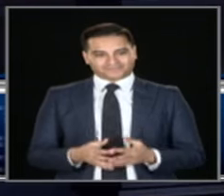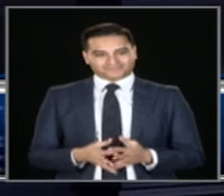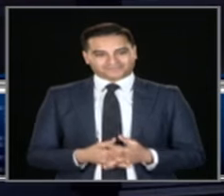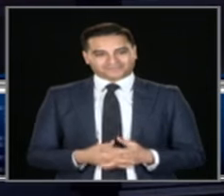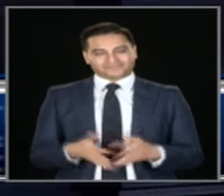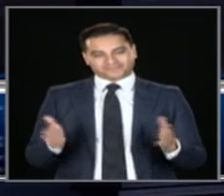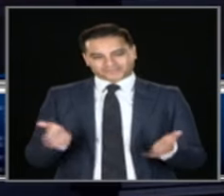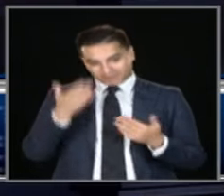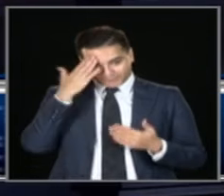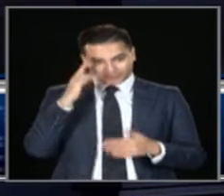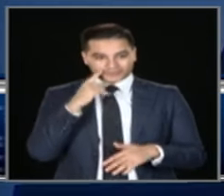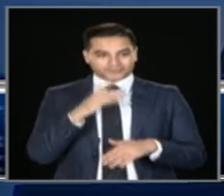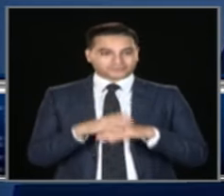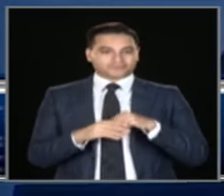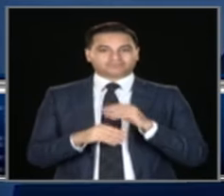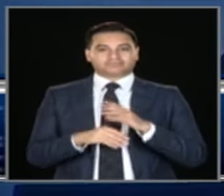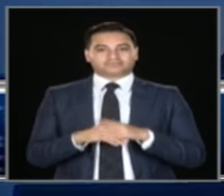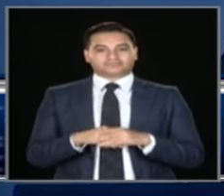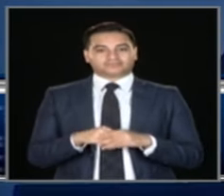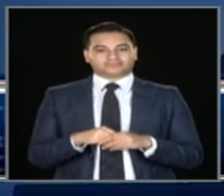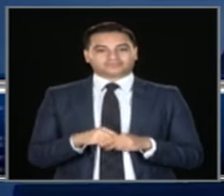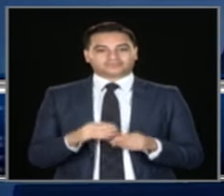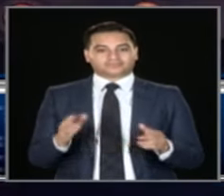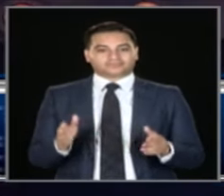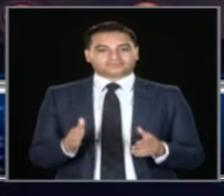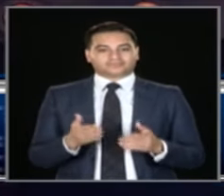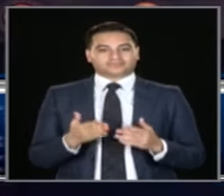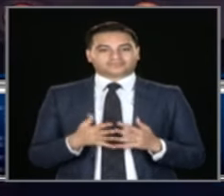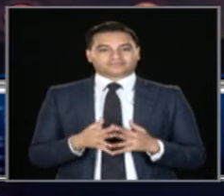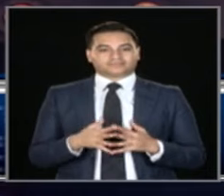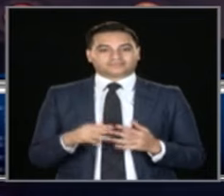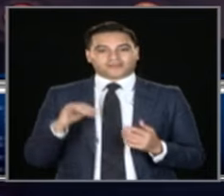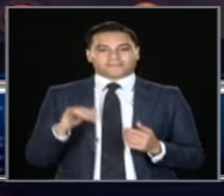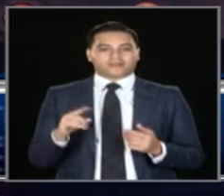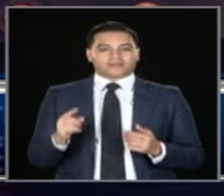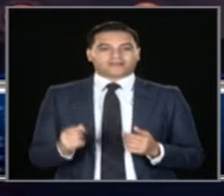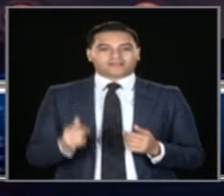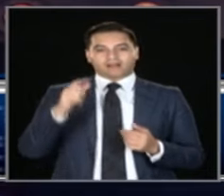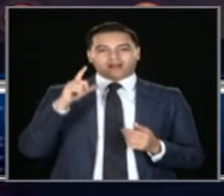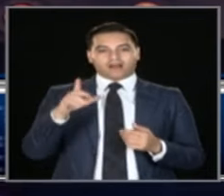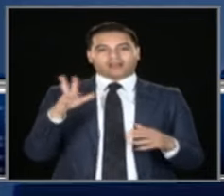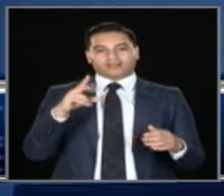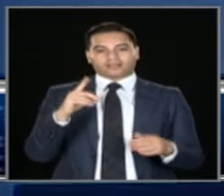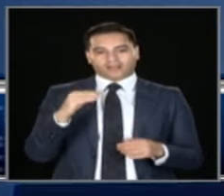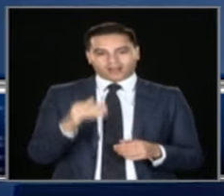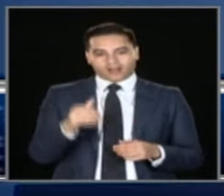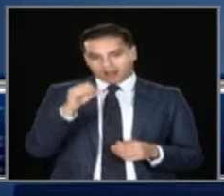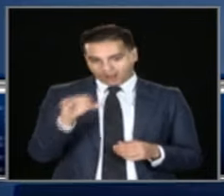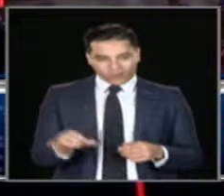مش هتخسر حاجة. مرال الطحاوي؟ مرال الطحاوي. إجابة